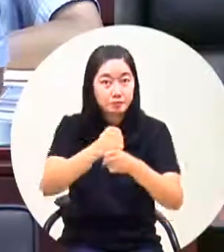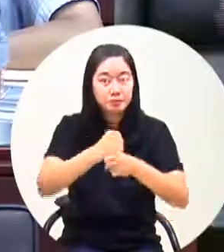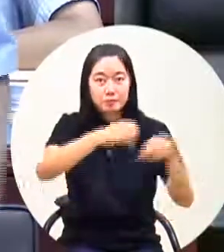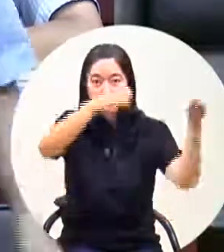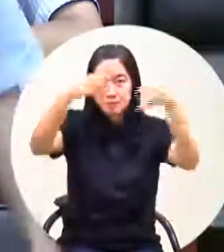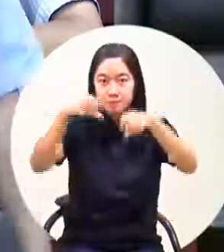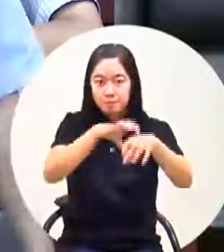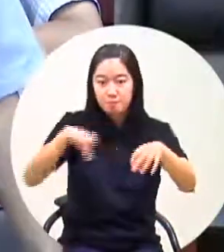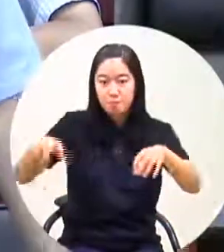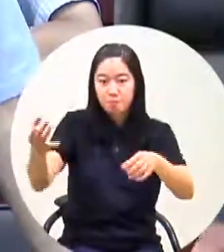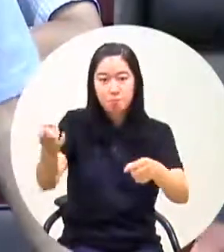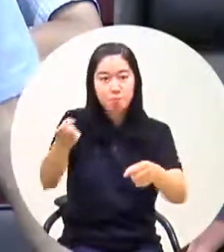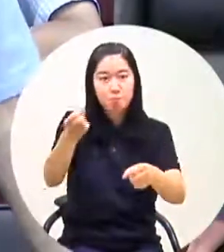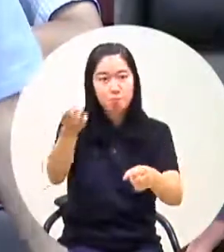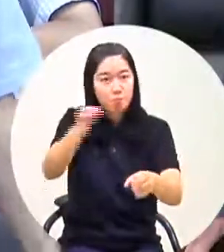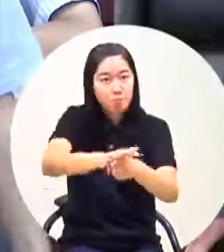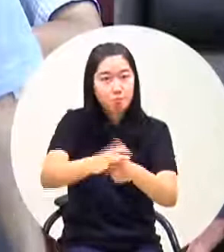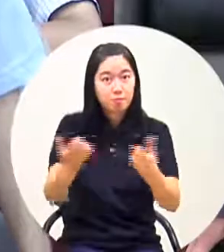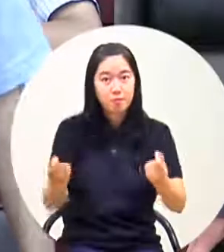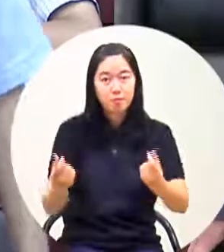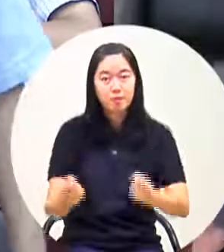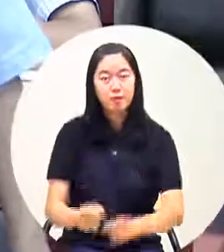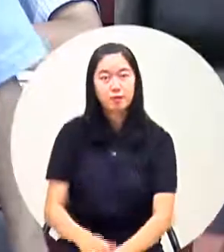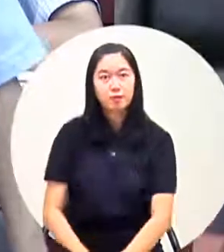变成是